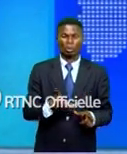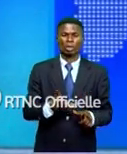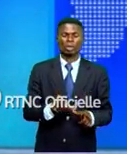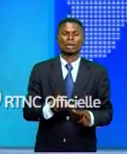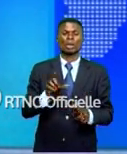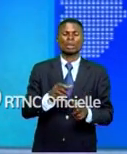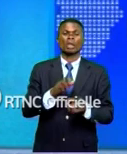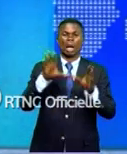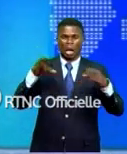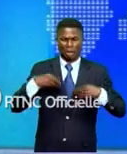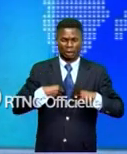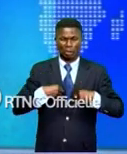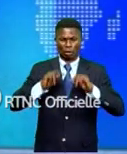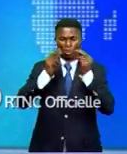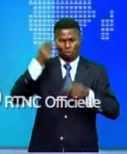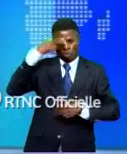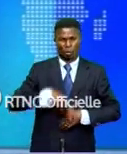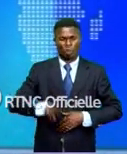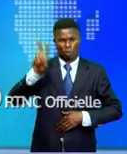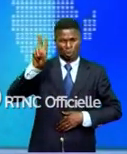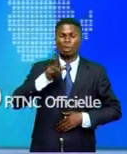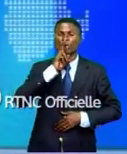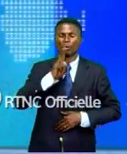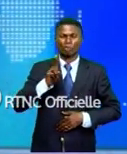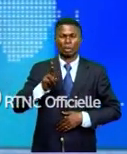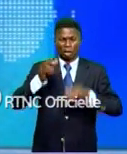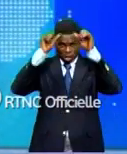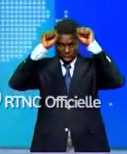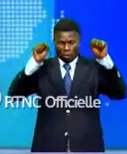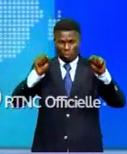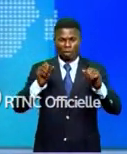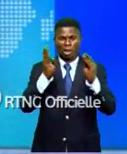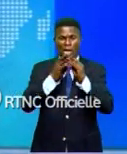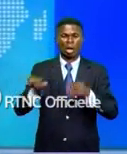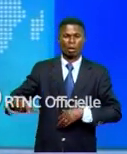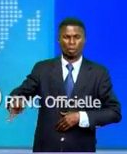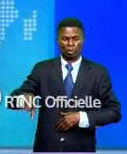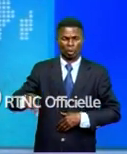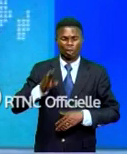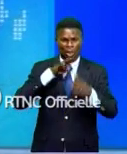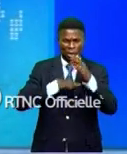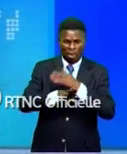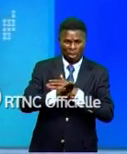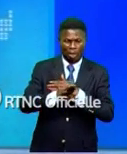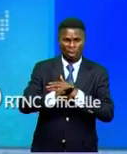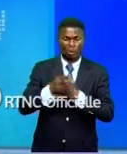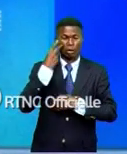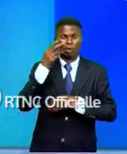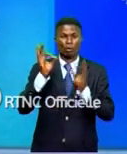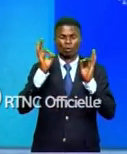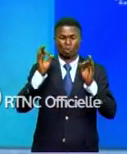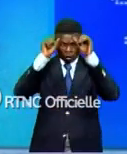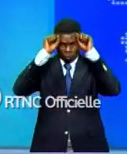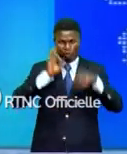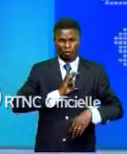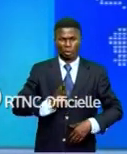l'Union sacrée? Eh bien, une mutation confirmée par le président de l'Assemblée provinciale qui s'aligne derrière la nouvelle vision du chef